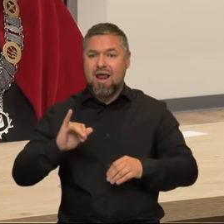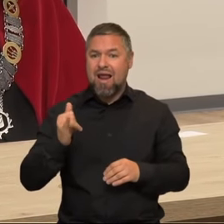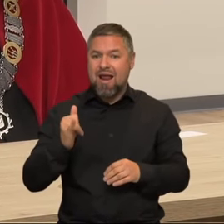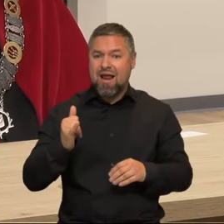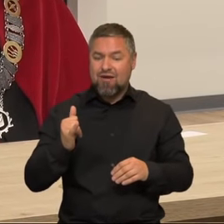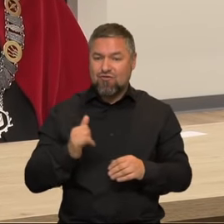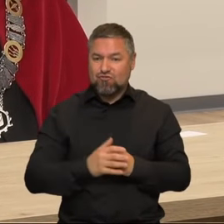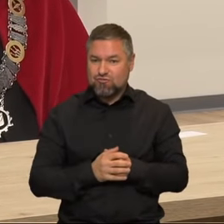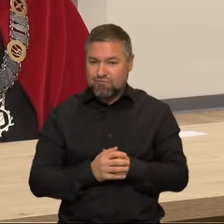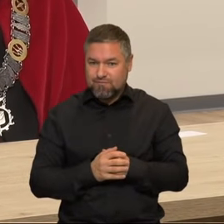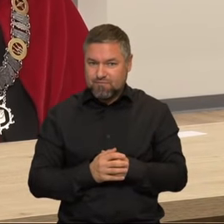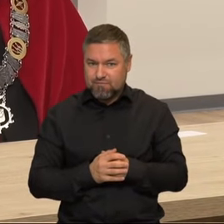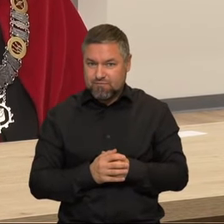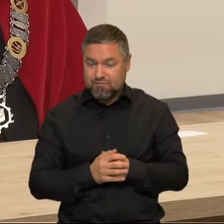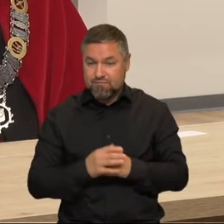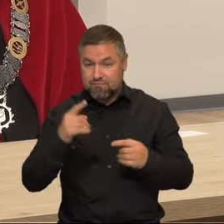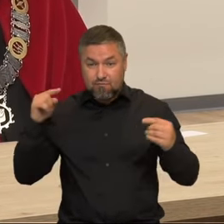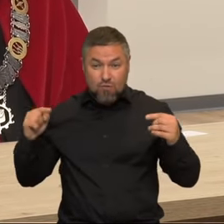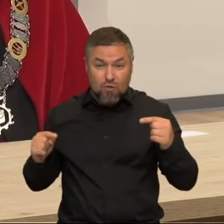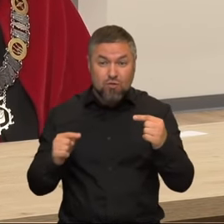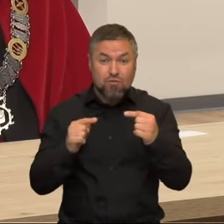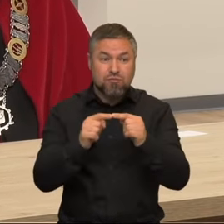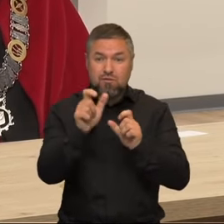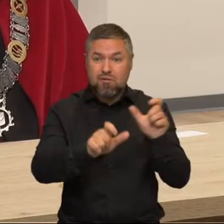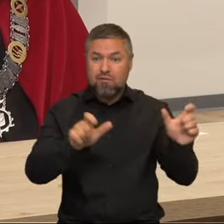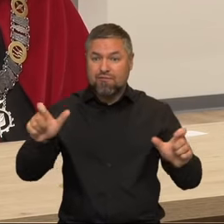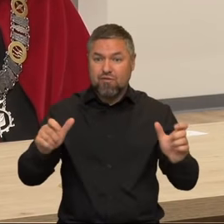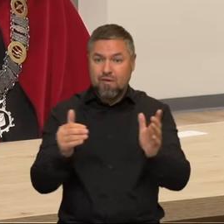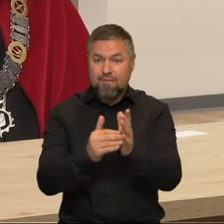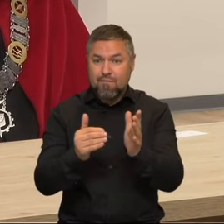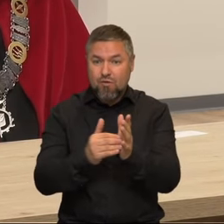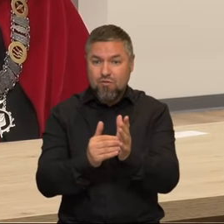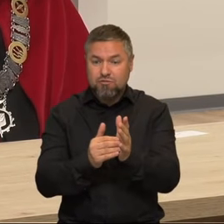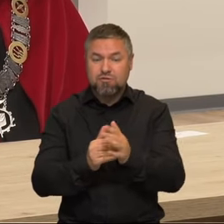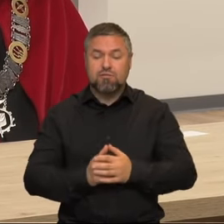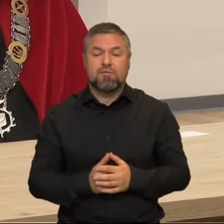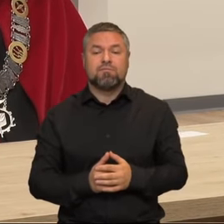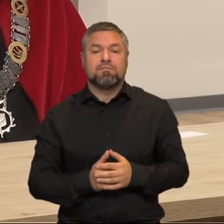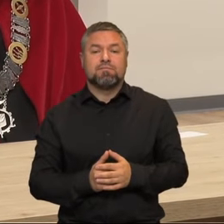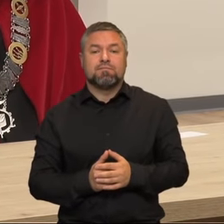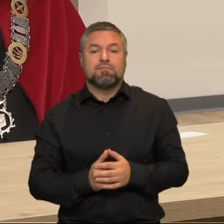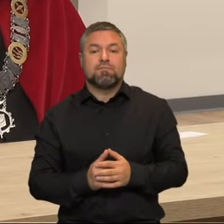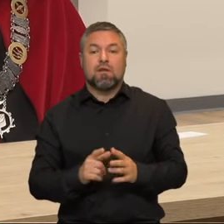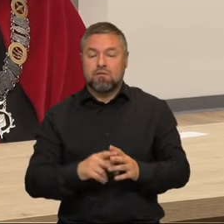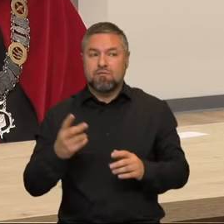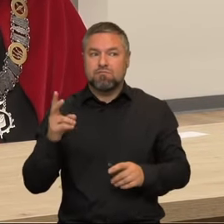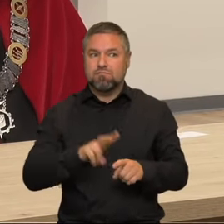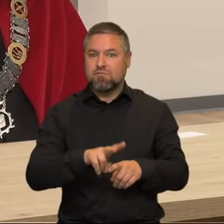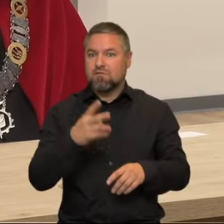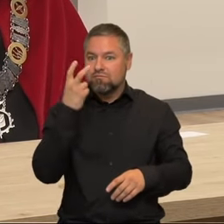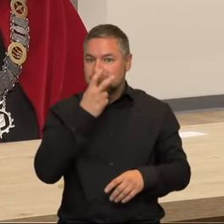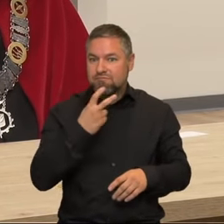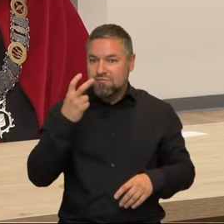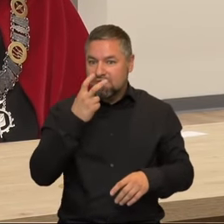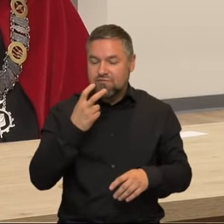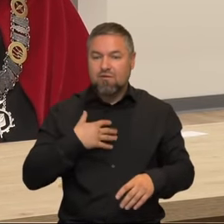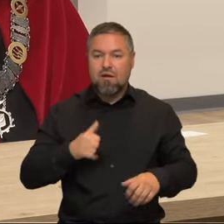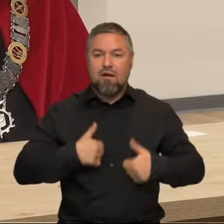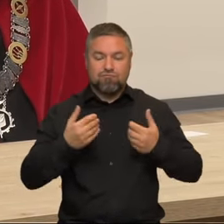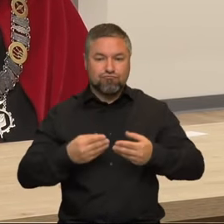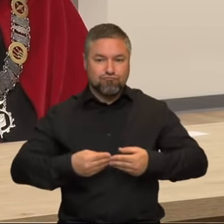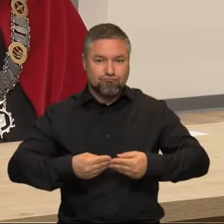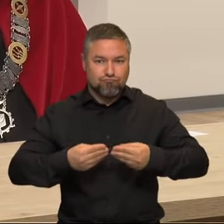jest najczęściej. Dopasowany do indywidualnych potrzeb, ale i zainteresowań, do